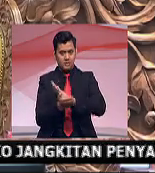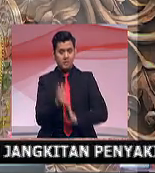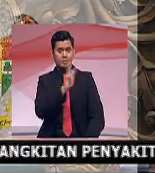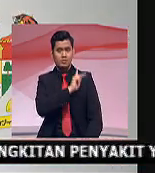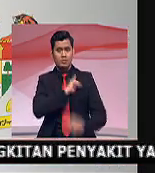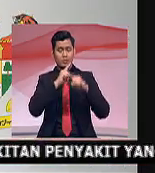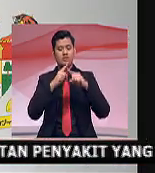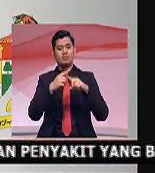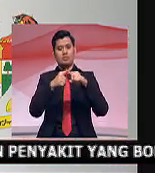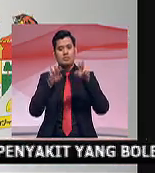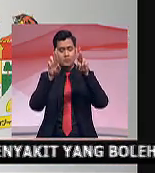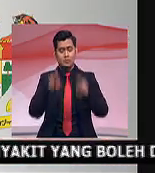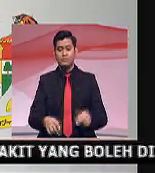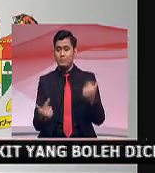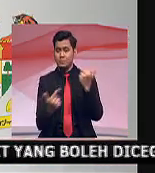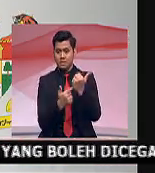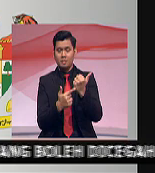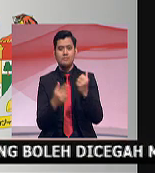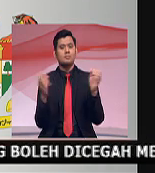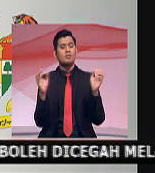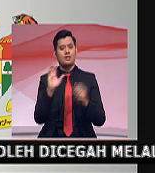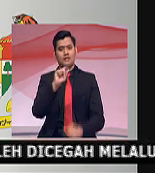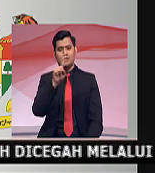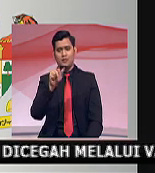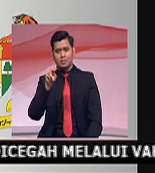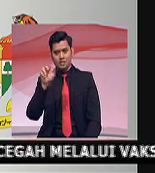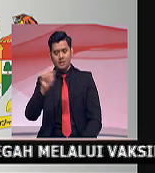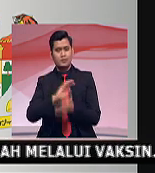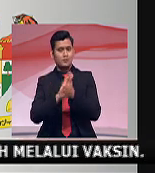Sri Dr. Azalina Othman Said menggantikan Nga Korming.